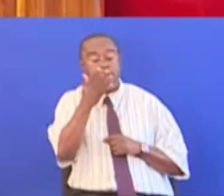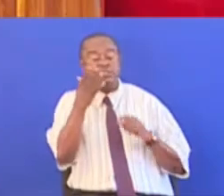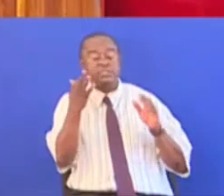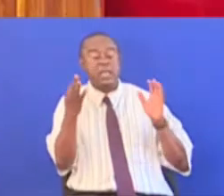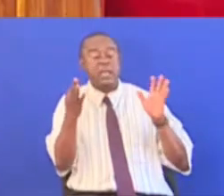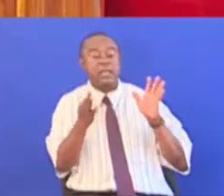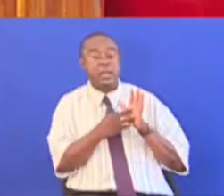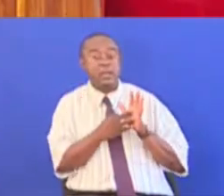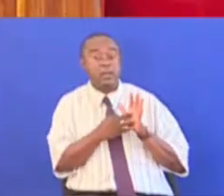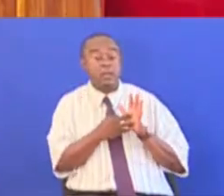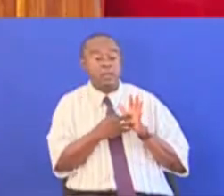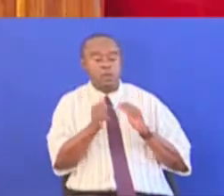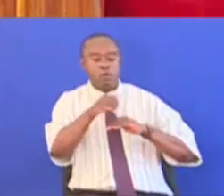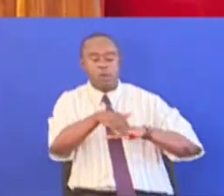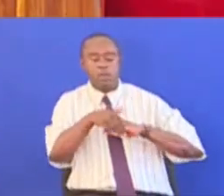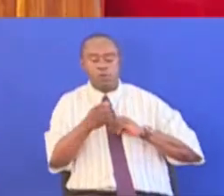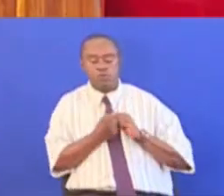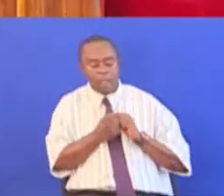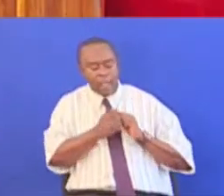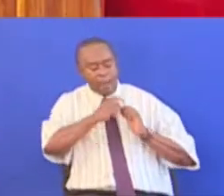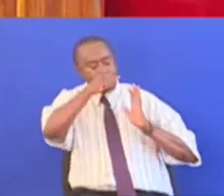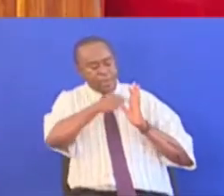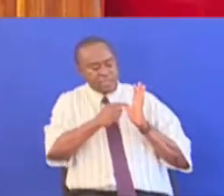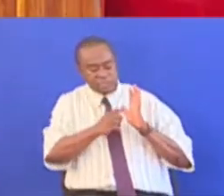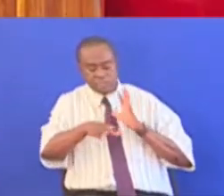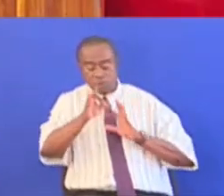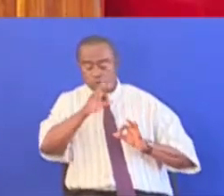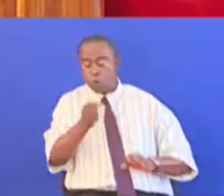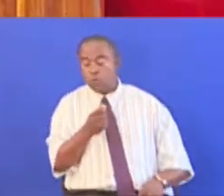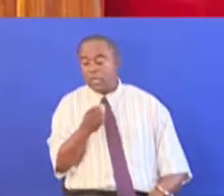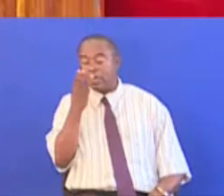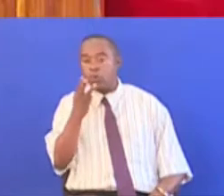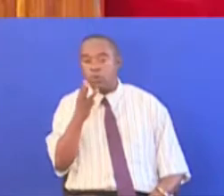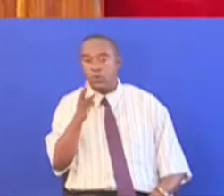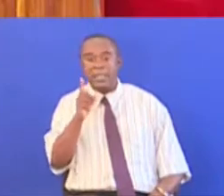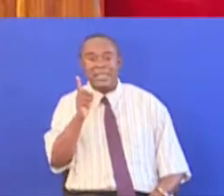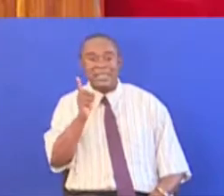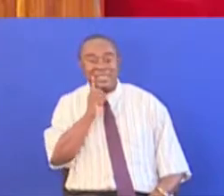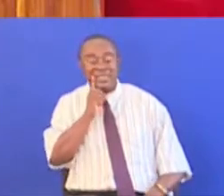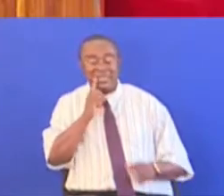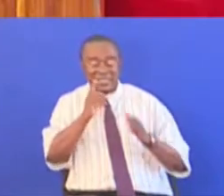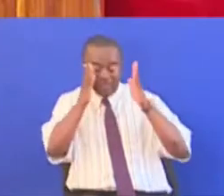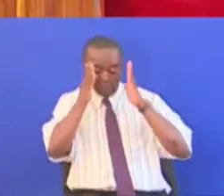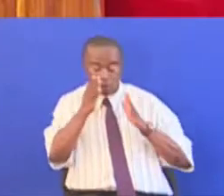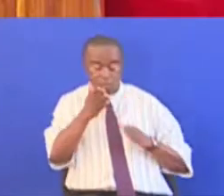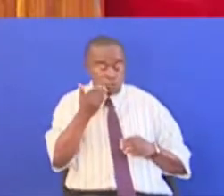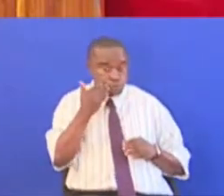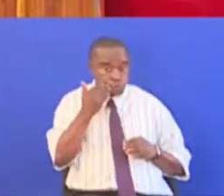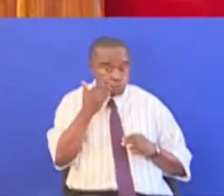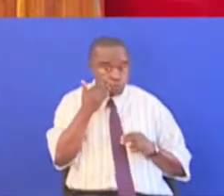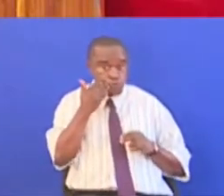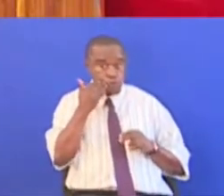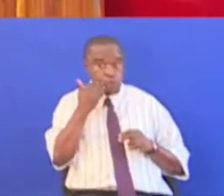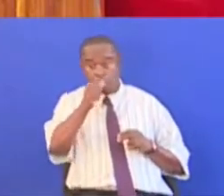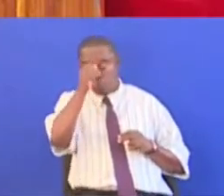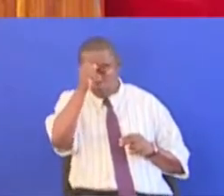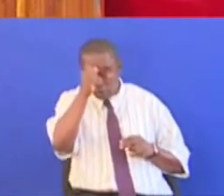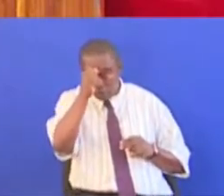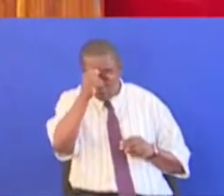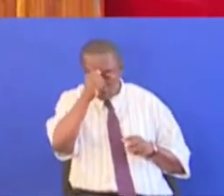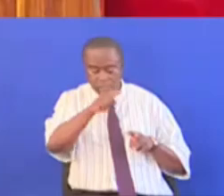walipotupa masharti ya uchaguzi wa kura tatu kila jimbo lio na mbunge mzungu, mwafrika na mwasia, na